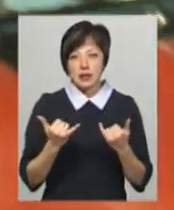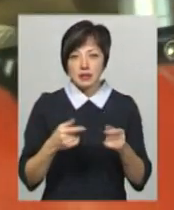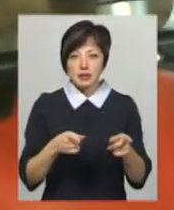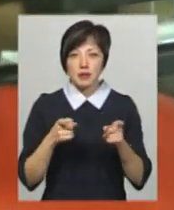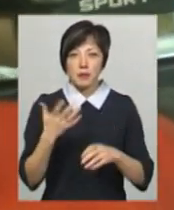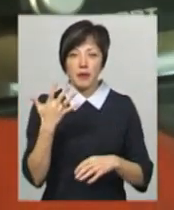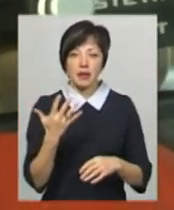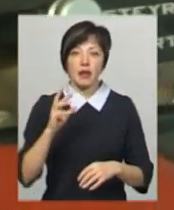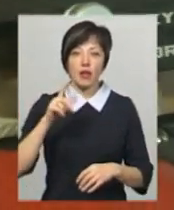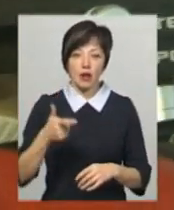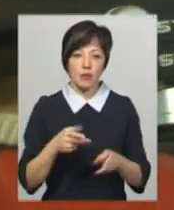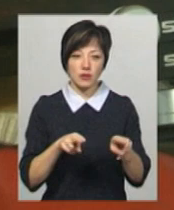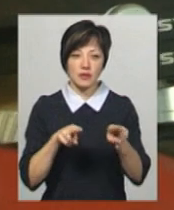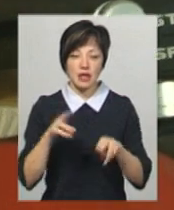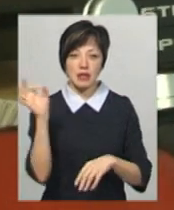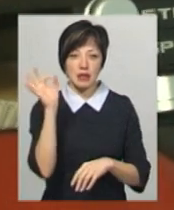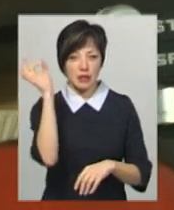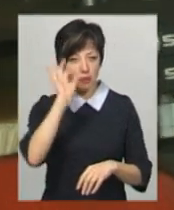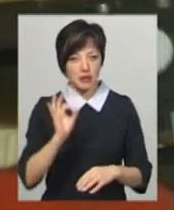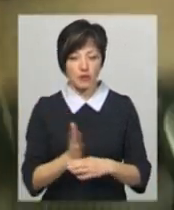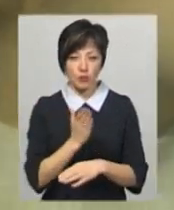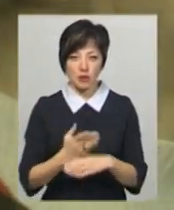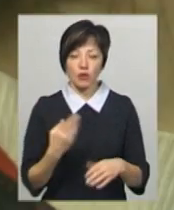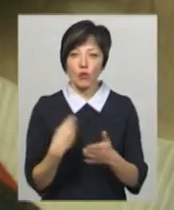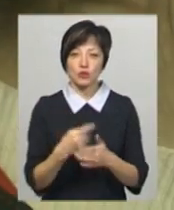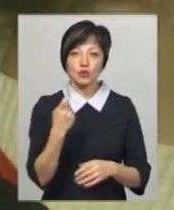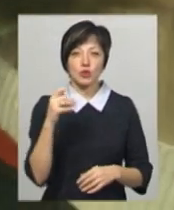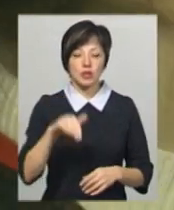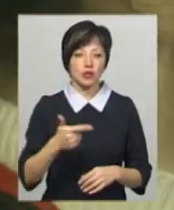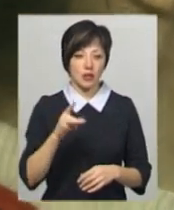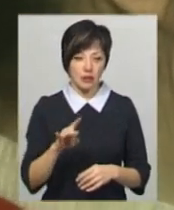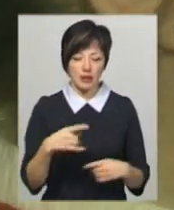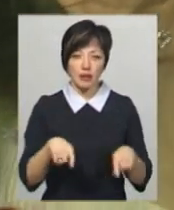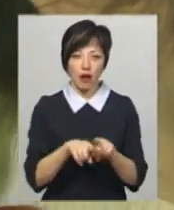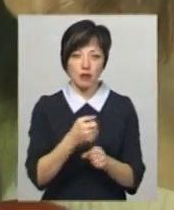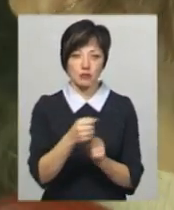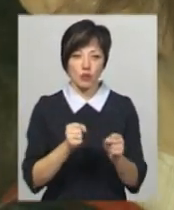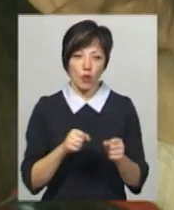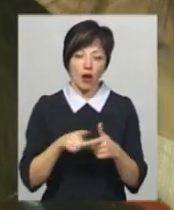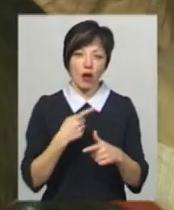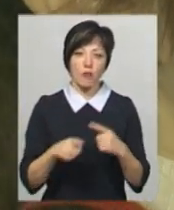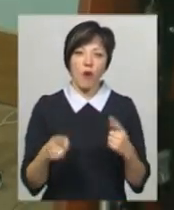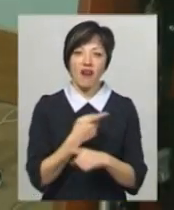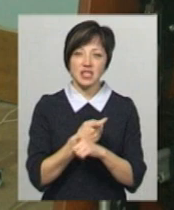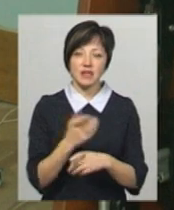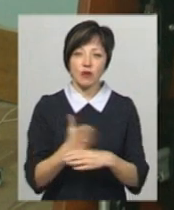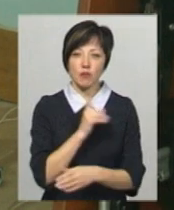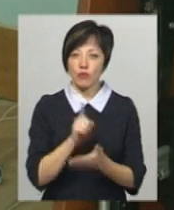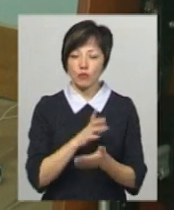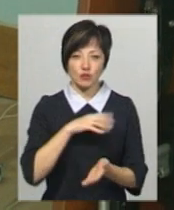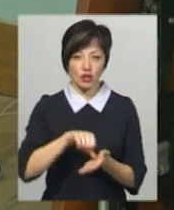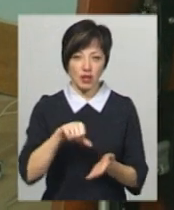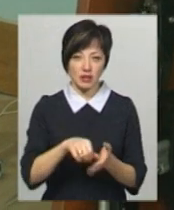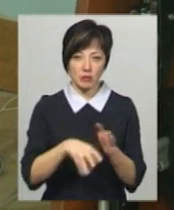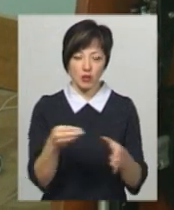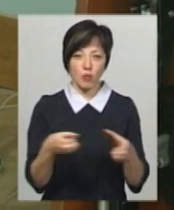з 5-кілограмової гвинтівки німецького виробництва, яка коштує понад 100 тисяч гривень. Така зброя або ж австрійських виробників має бути в кожного члена